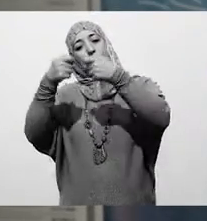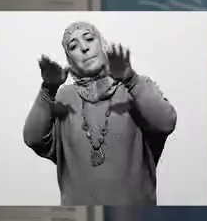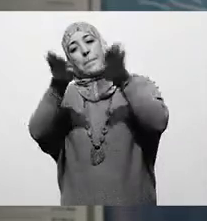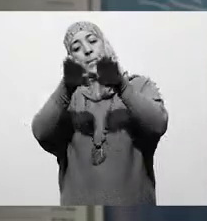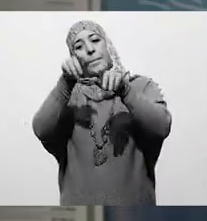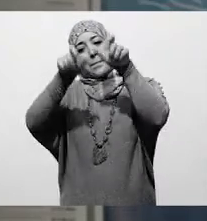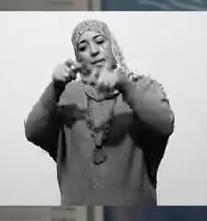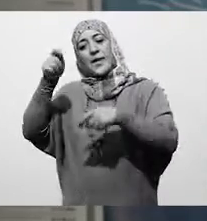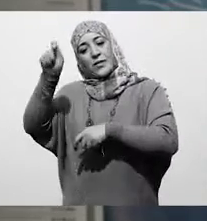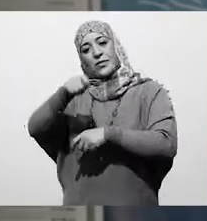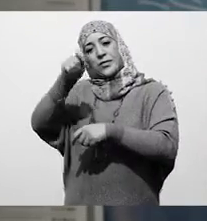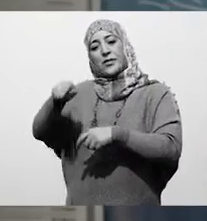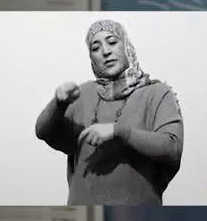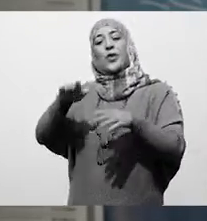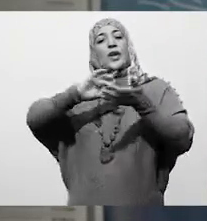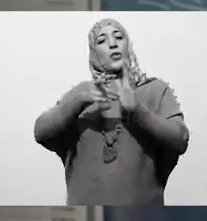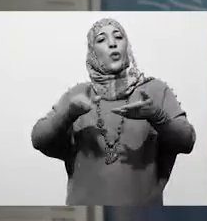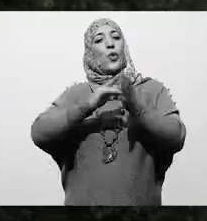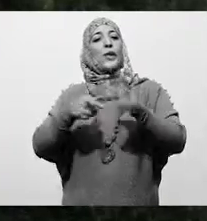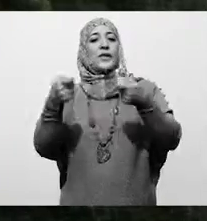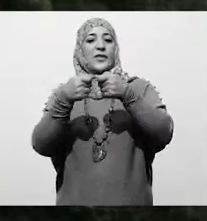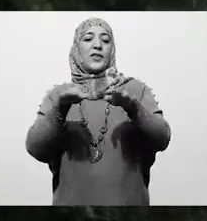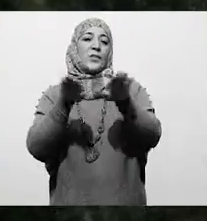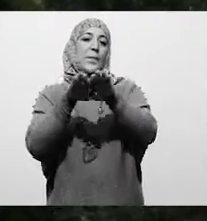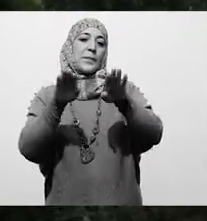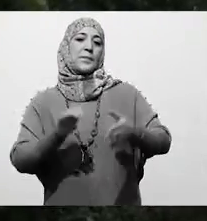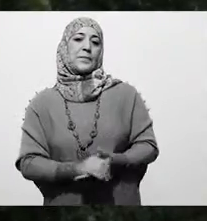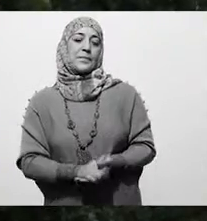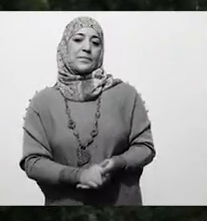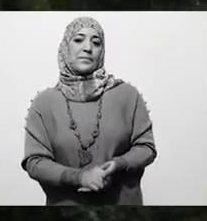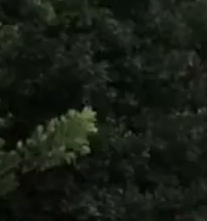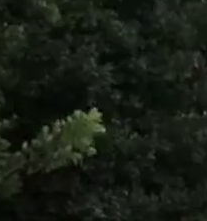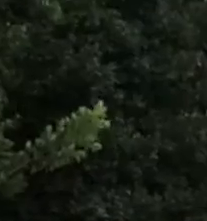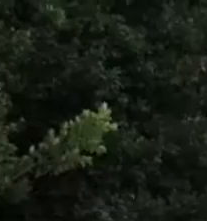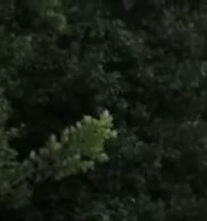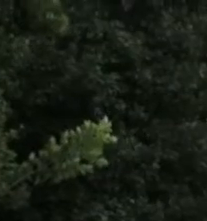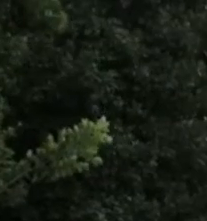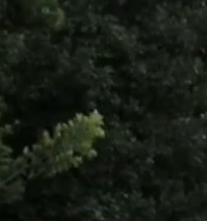handicapées qui bénéficient des mêmes droits que tous.